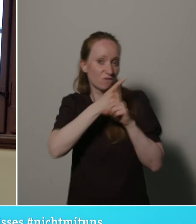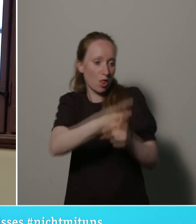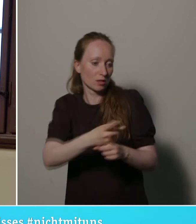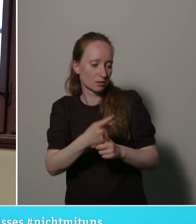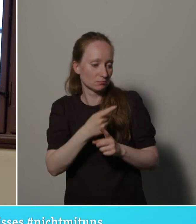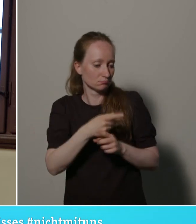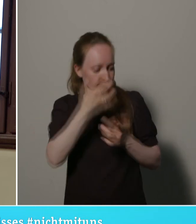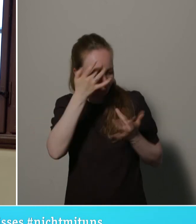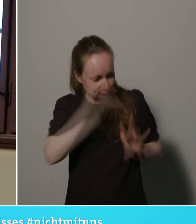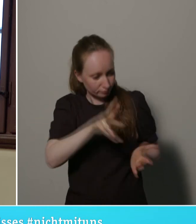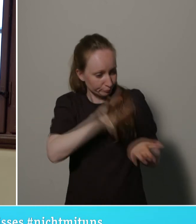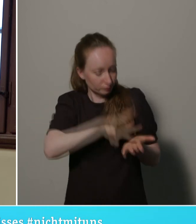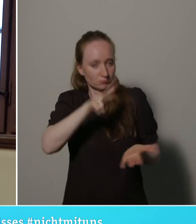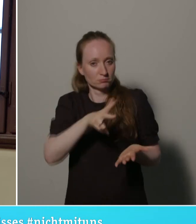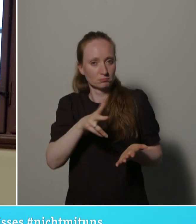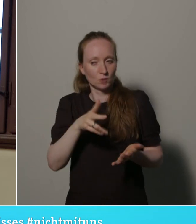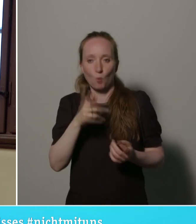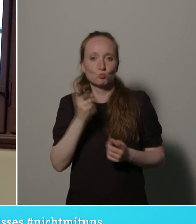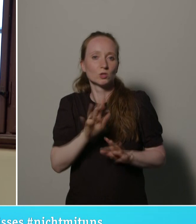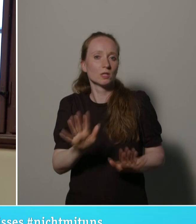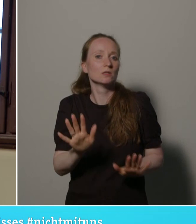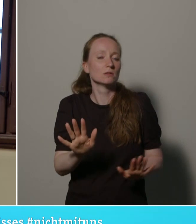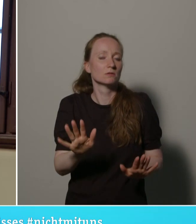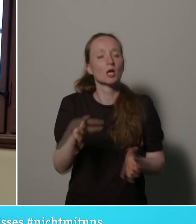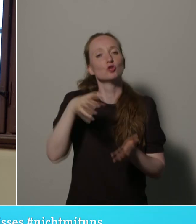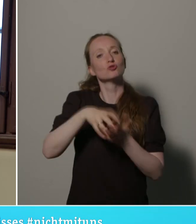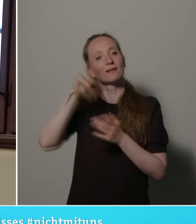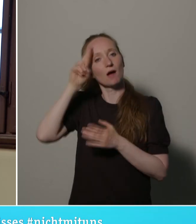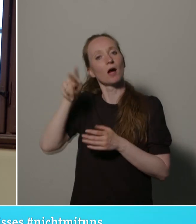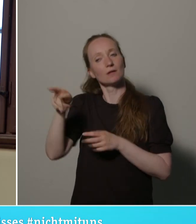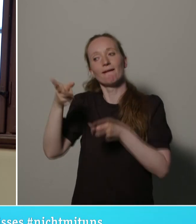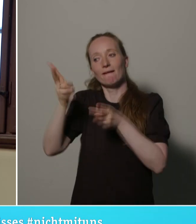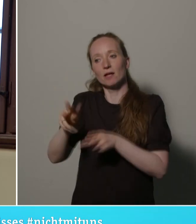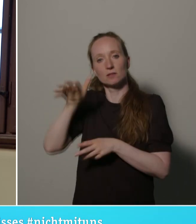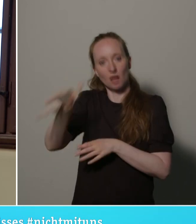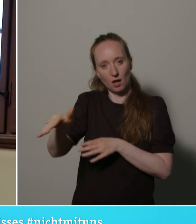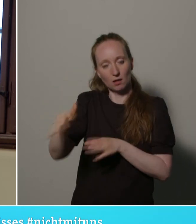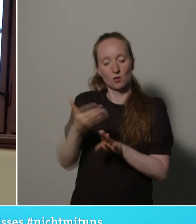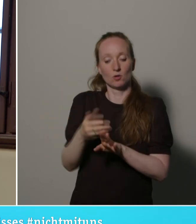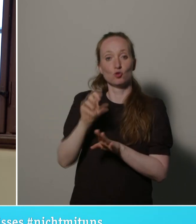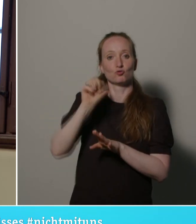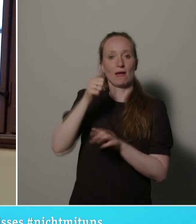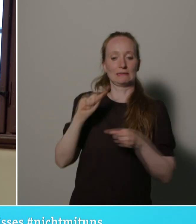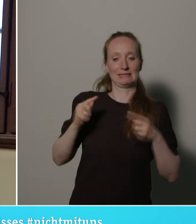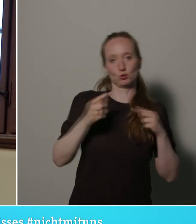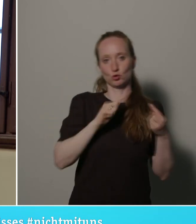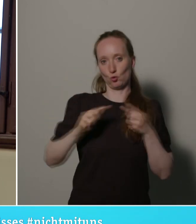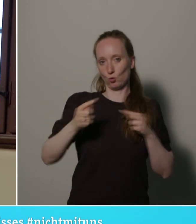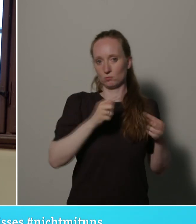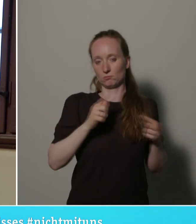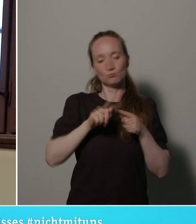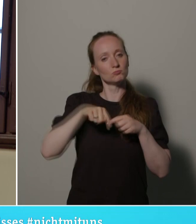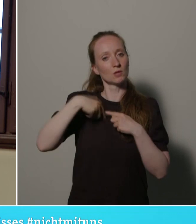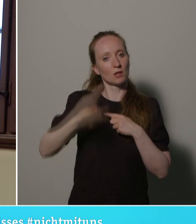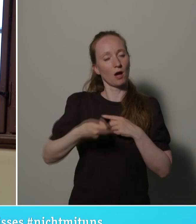Der Stadtrat hat sehr wohl das Recht, nach einer Diskussion das Anliegen des